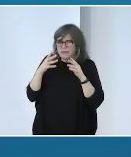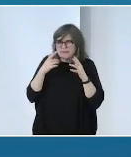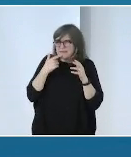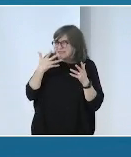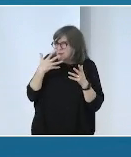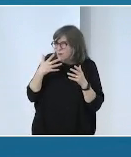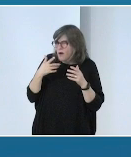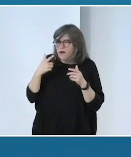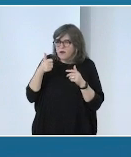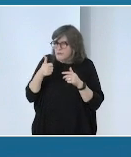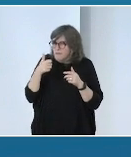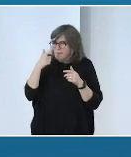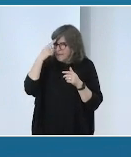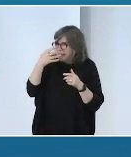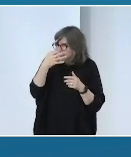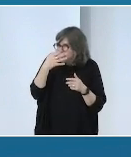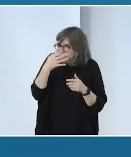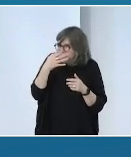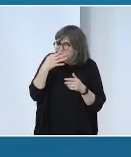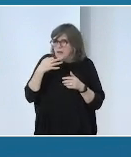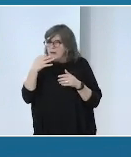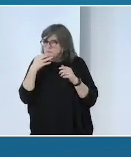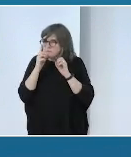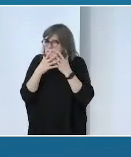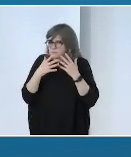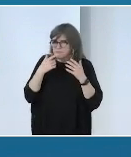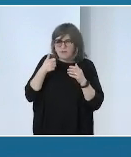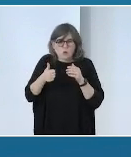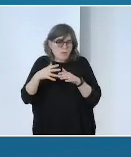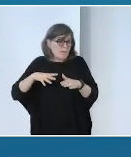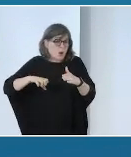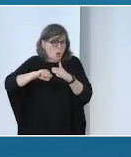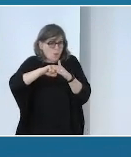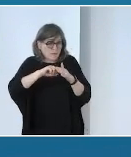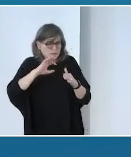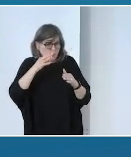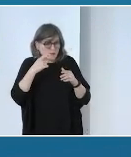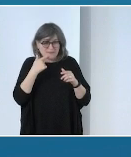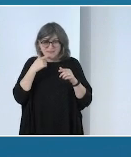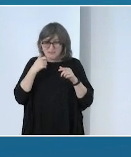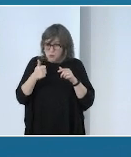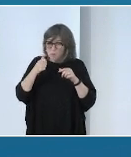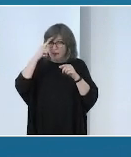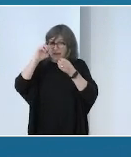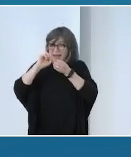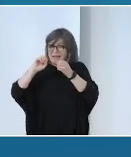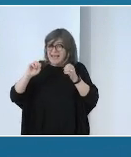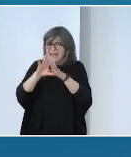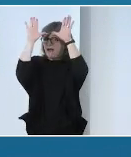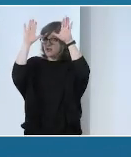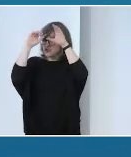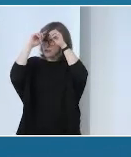comment, alors que l'enfant compense, parce qu'à terme, il va, j'imagine, compenser et y arriver. Parce que